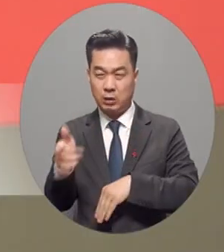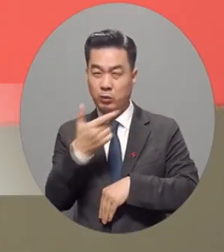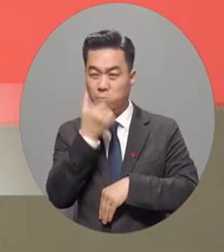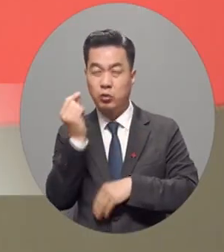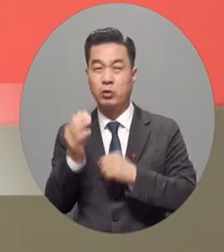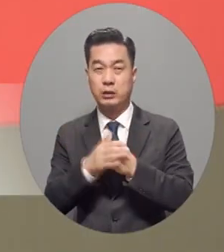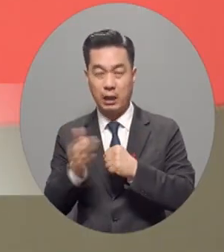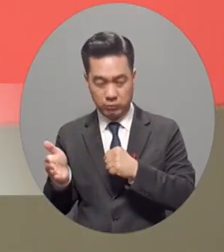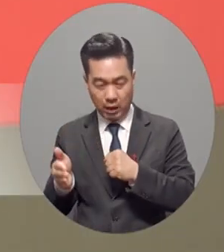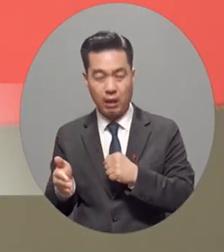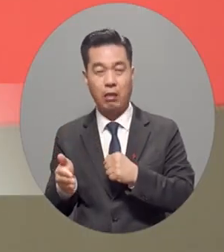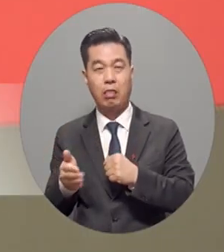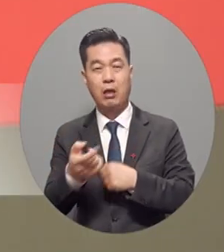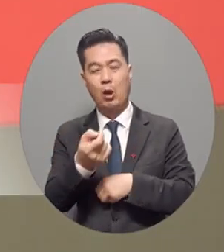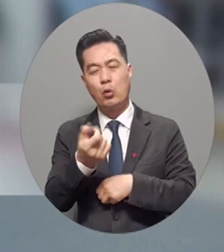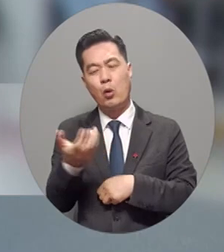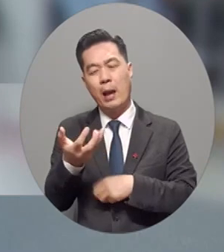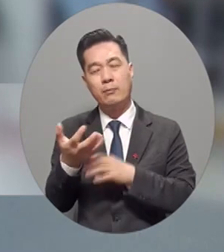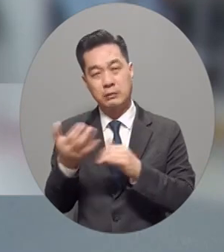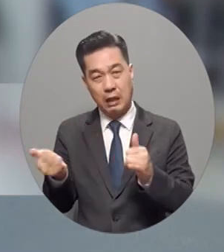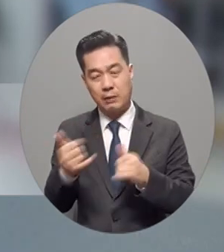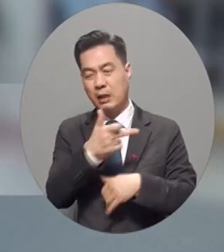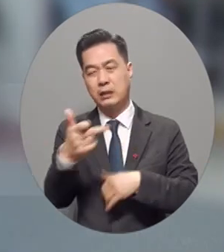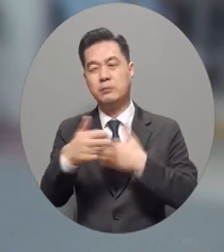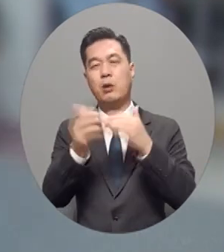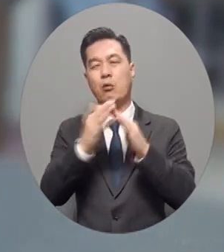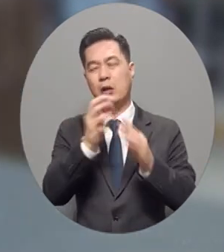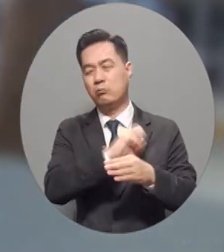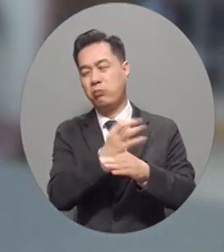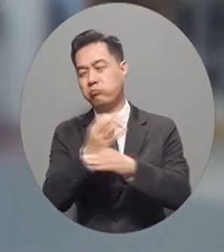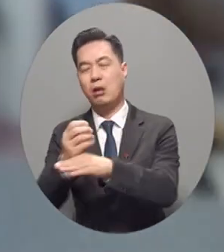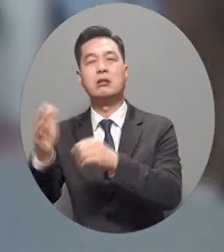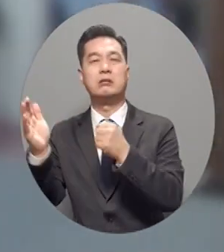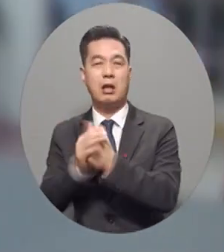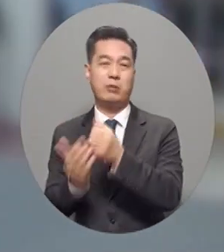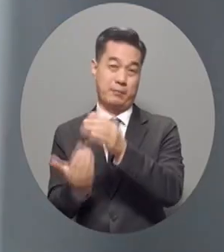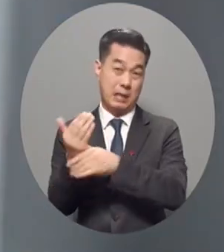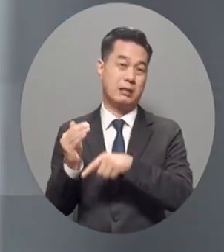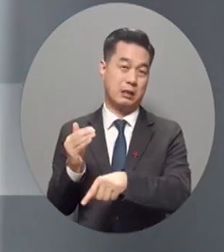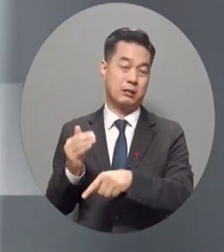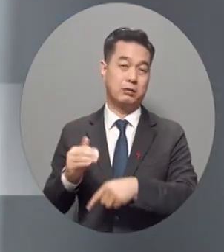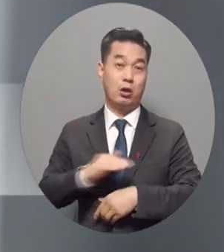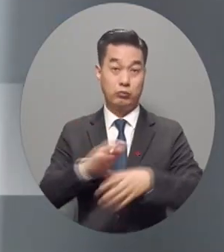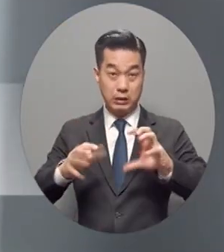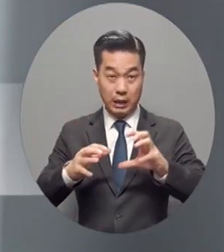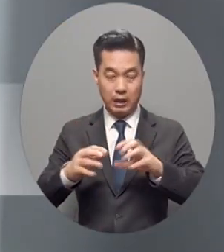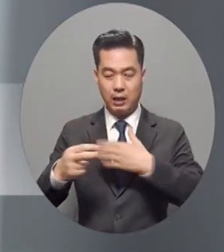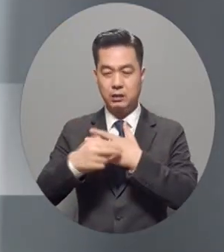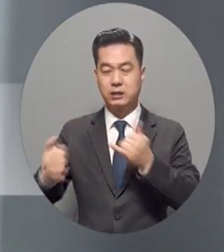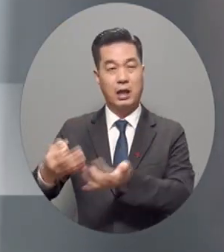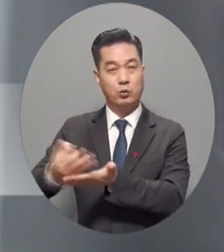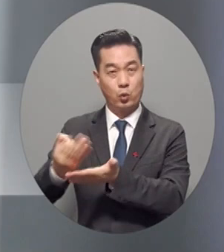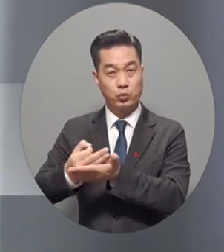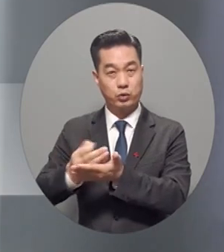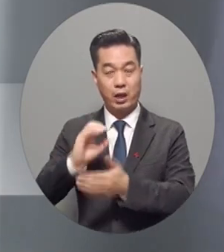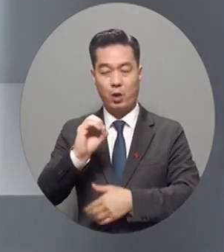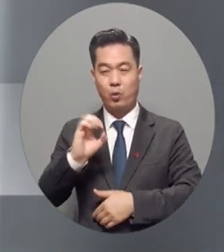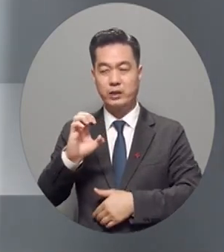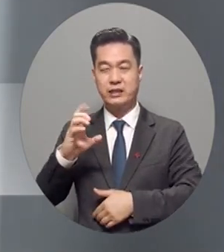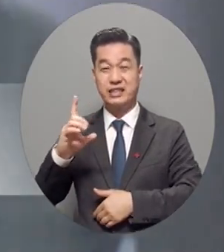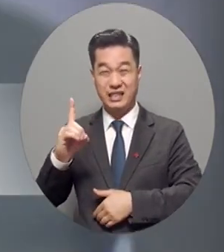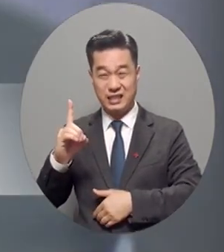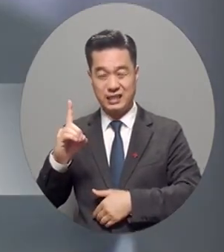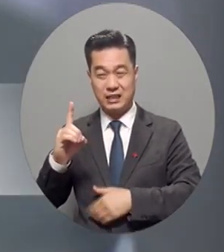환자까지 대형 병원으로 보내면서 발생한 일이라고 했고, 우리나라 의사 소득이 OECD 1위라는 통계는